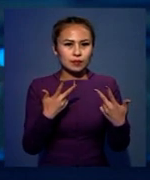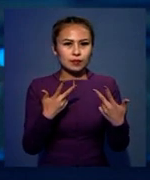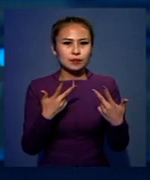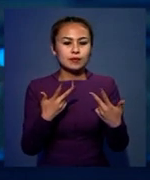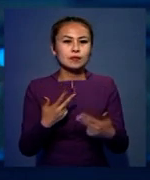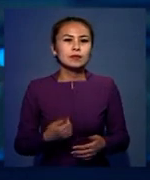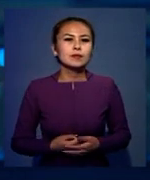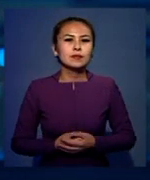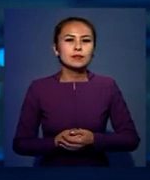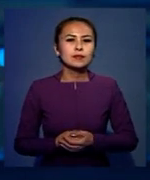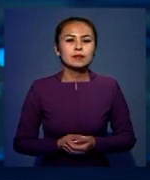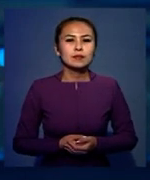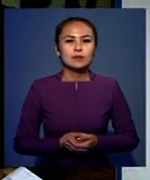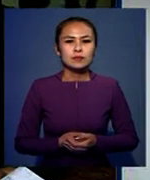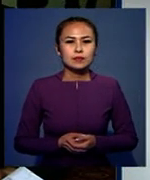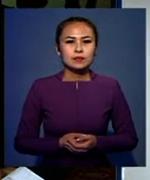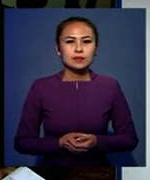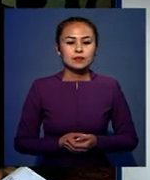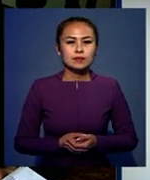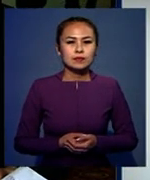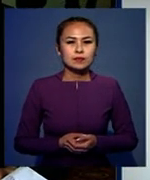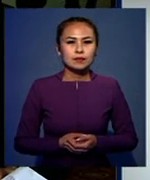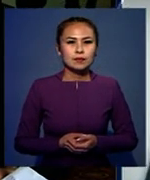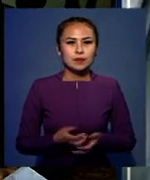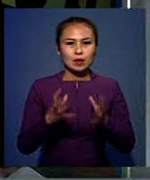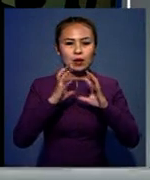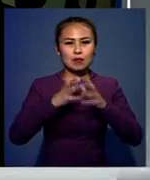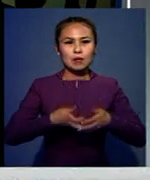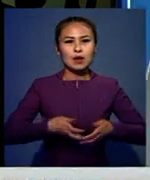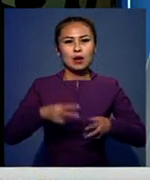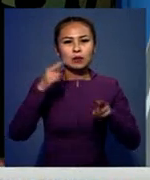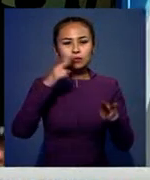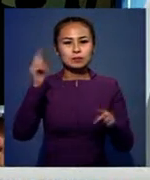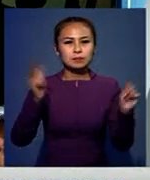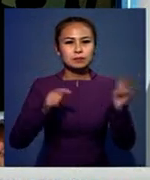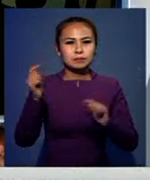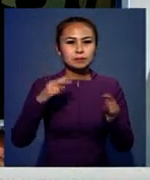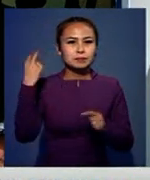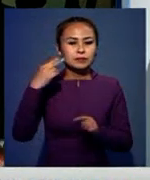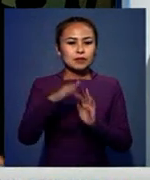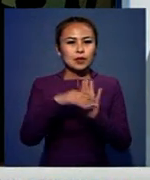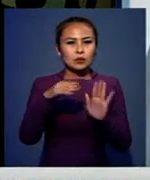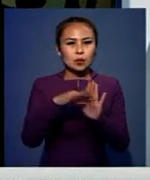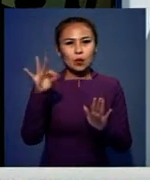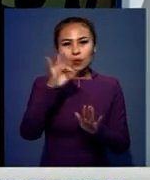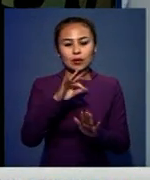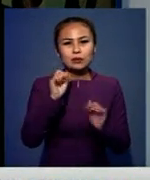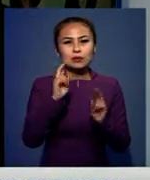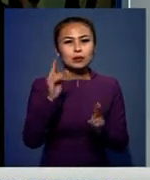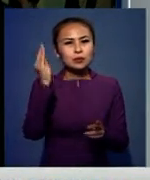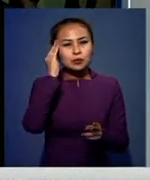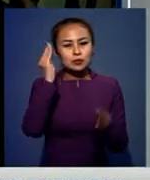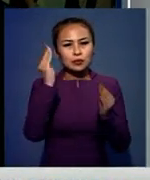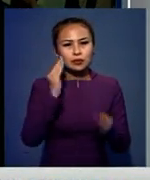Айнұр Қуатқызы бізбен тікелей байланысқа шыққалы тұр. Айнұр, халықаралық байқаушылардың еліміздегі президент сайлауы туралы